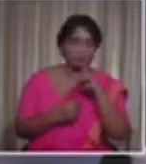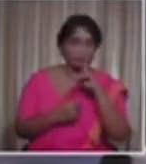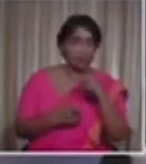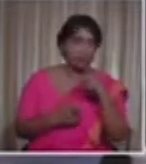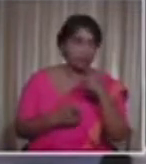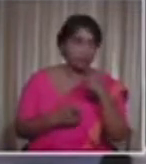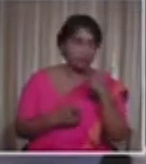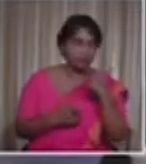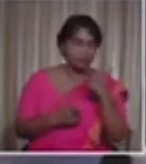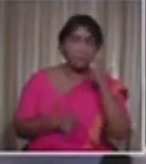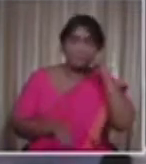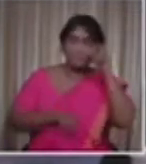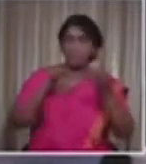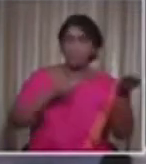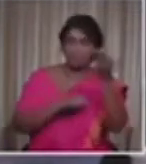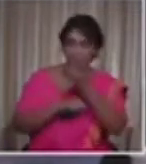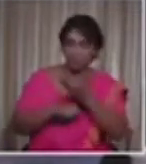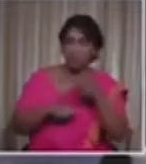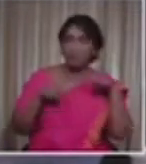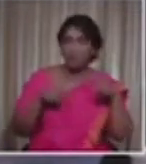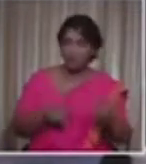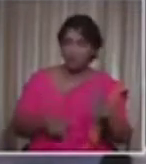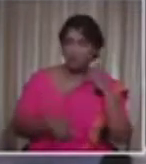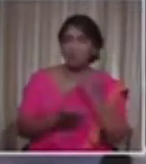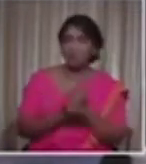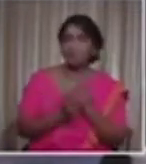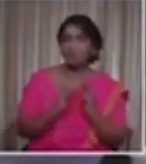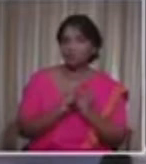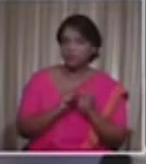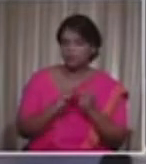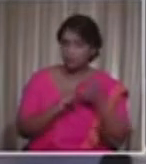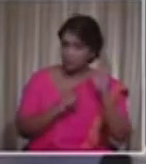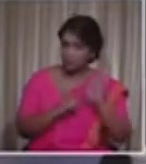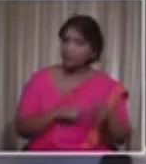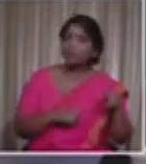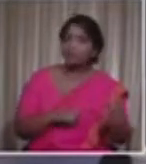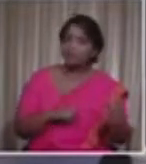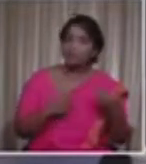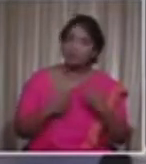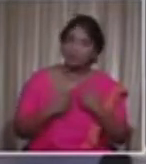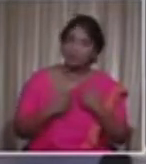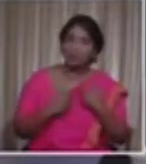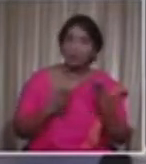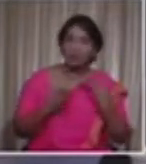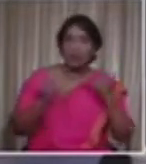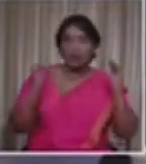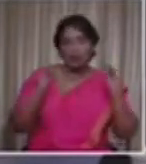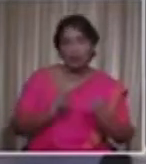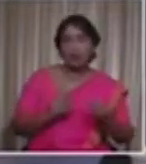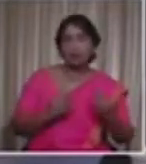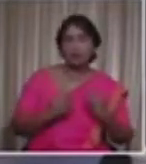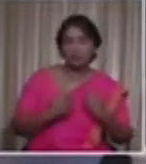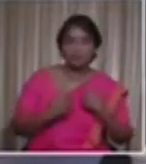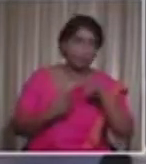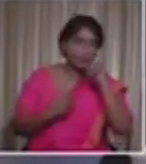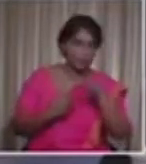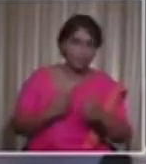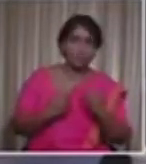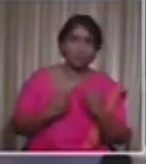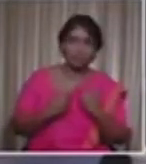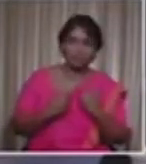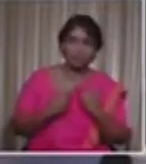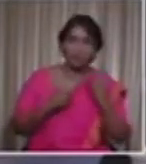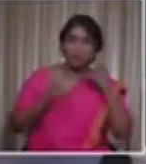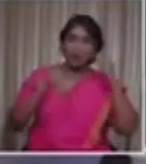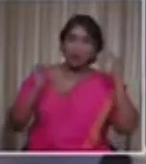දීවර ජනතාවට අද මේ ඇති වෙලා තියෙන තත්ත්වය ගැන. අපිටත් තියෙන්නේ සීමා සහිත ඇත්ත වශයෙන්ම